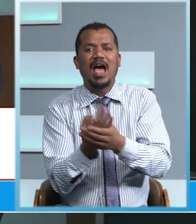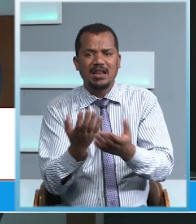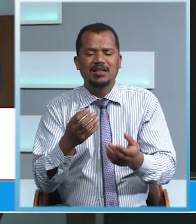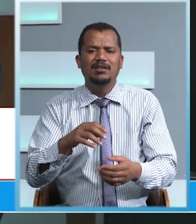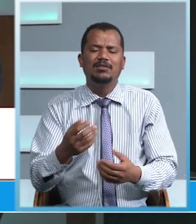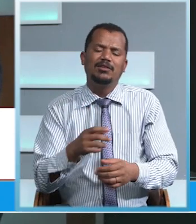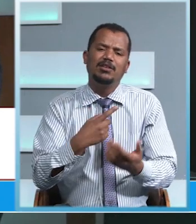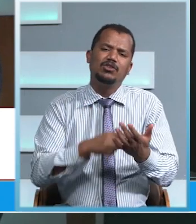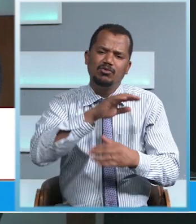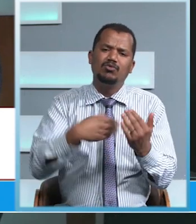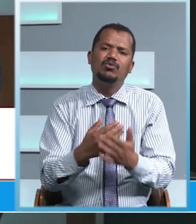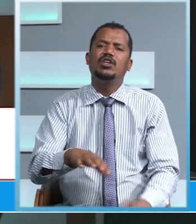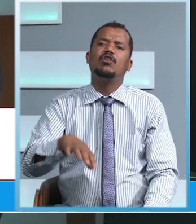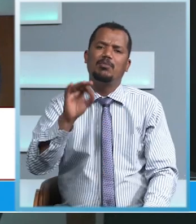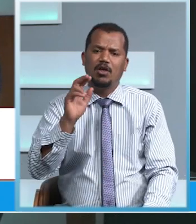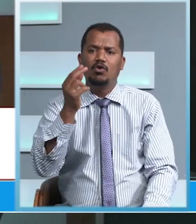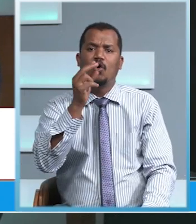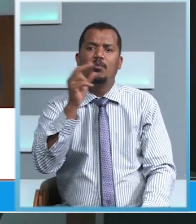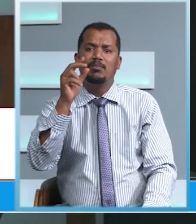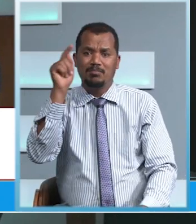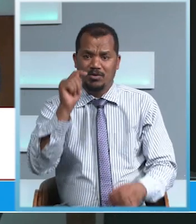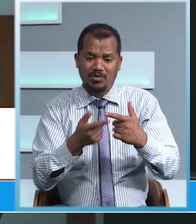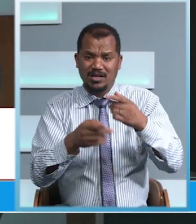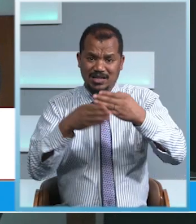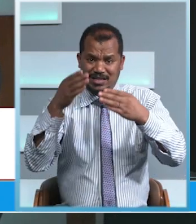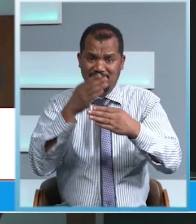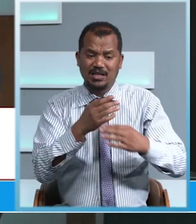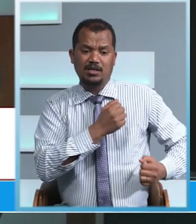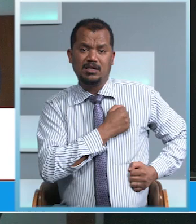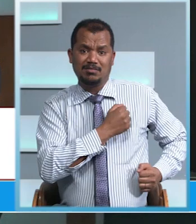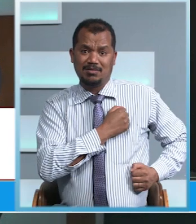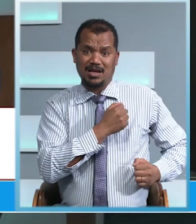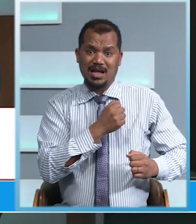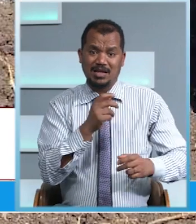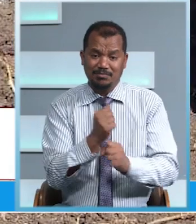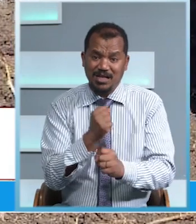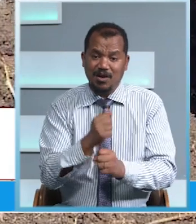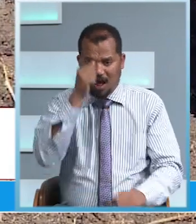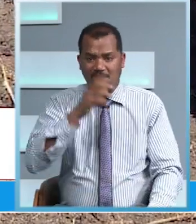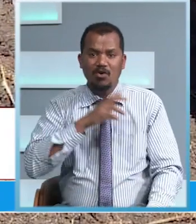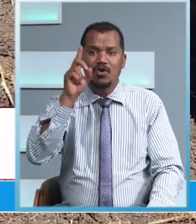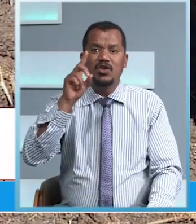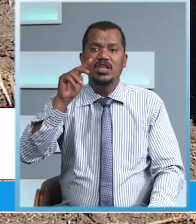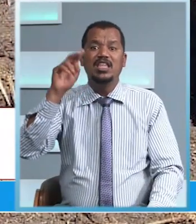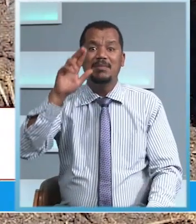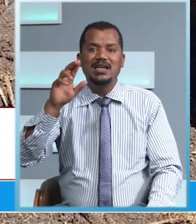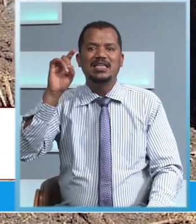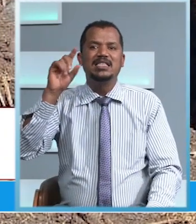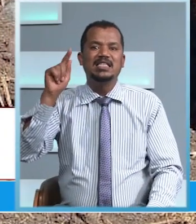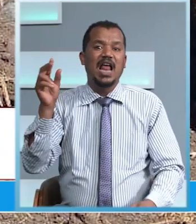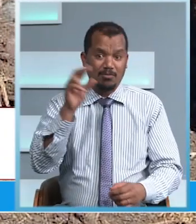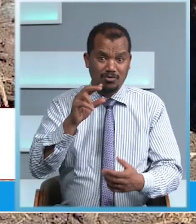የትምህርት ቤቱ ንብረቶች ይገኙበታል ብለዋል። የሮቢት ሁለተኛ ደረጃ ትምህርት ቤት የጥበቃ ሰራተኞች አቶ ይመር አየለና